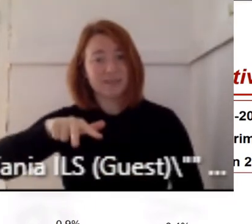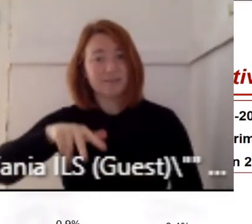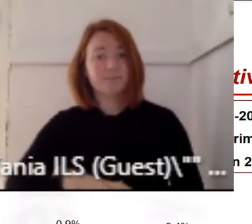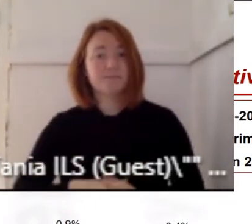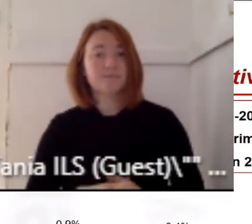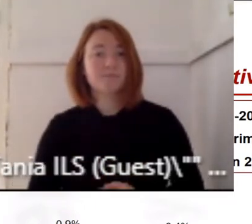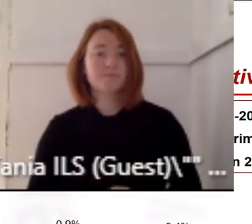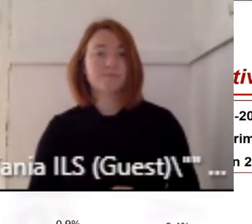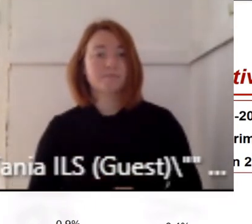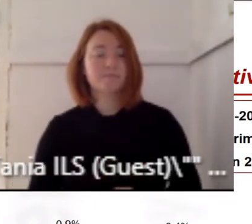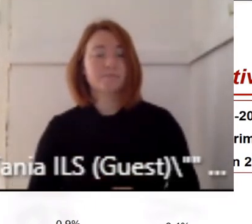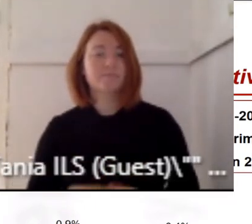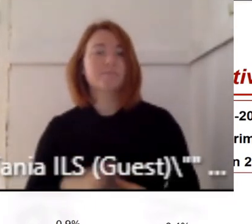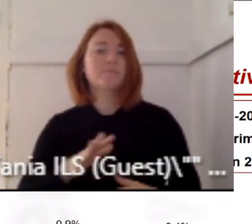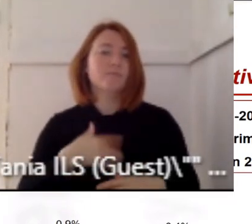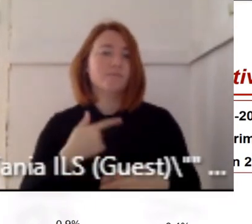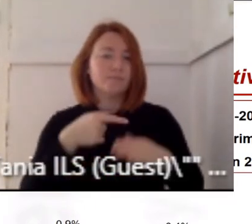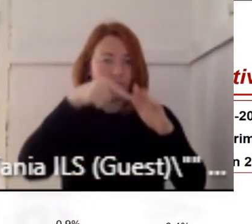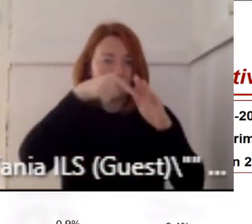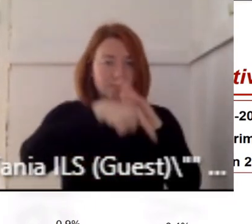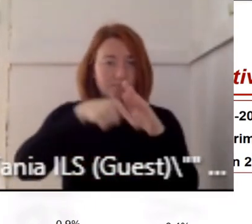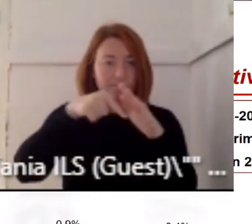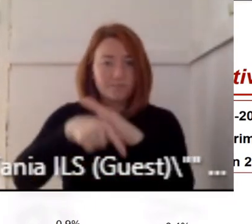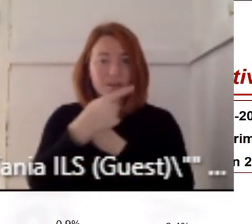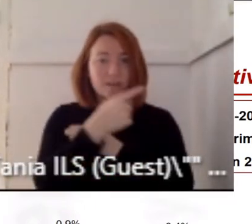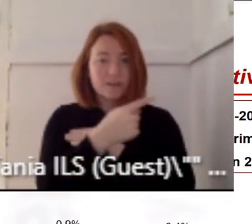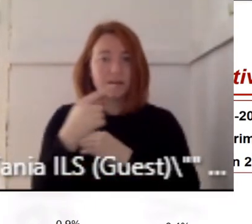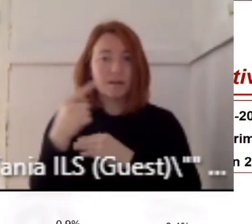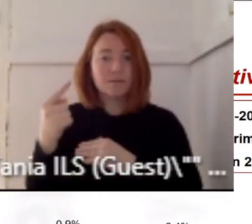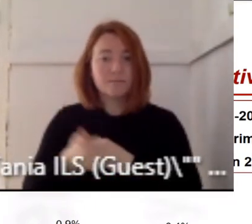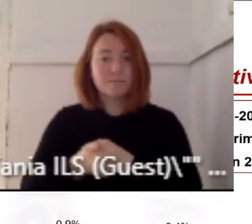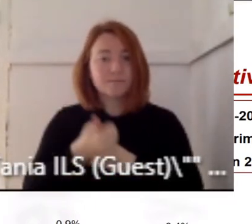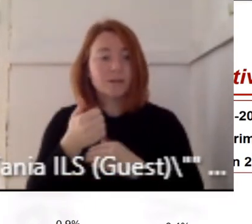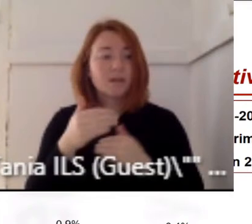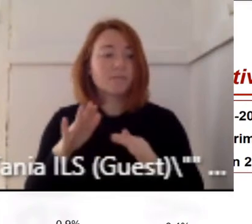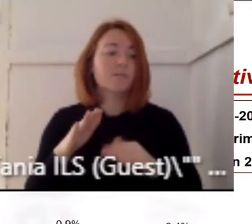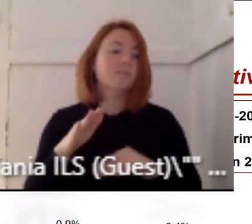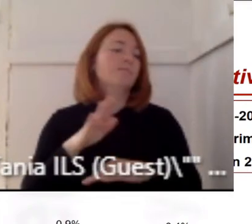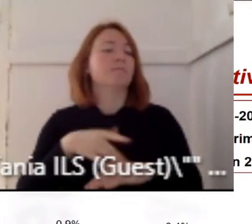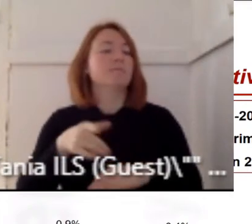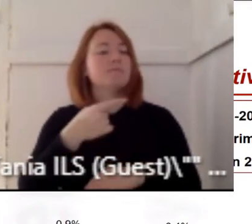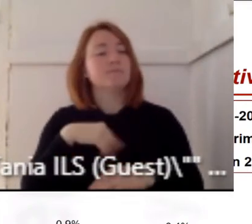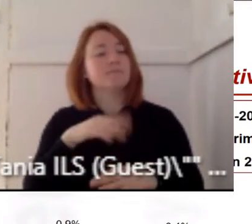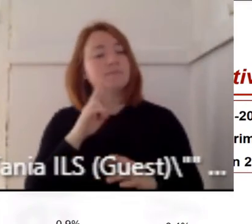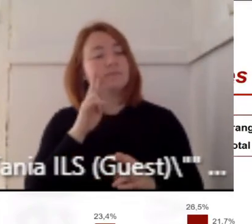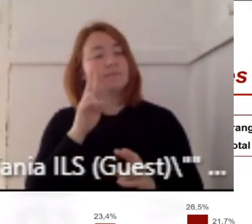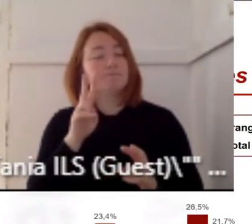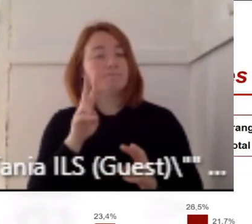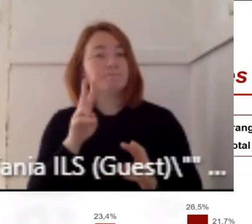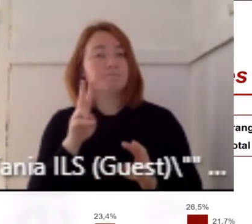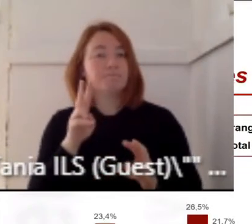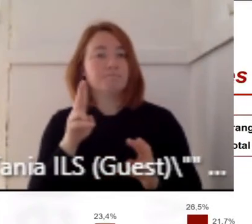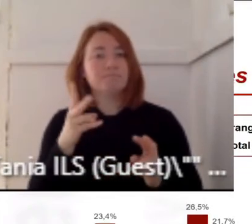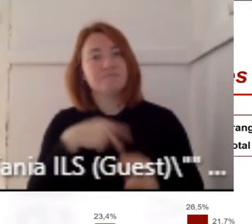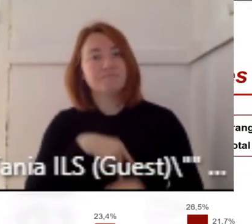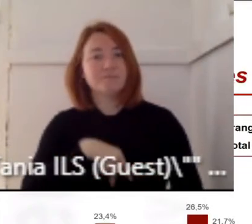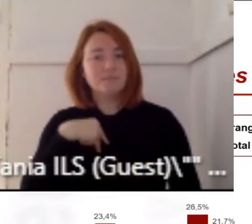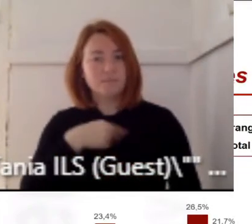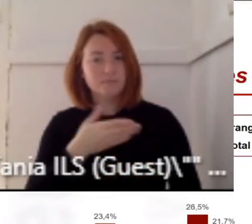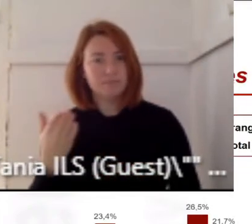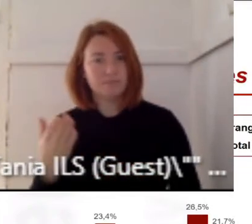les diferents taxes i per trimestres, però bueno, en tot cas perquè ens quedem una miqueta amb aquesta dada de